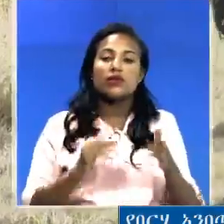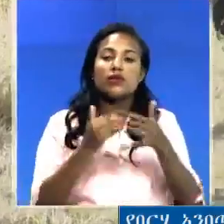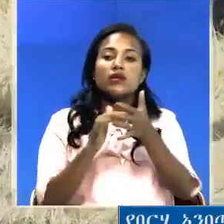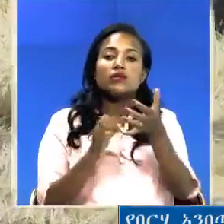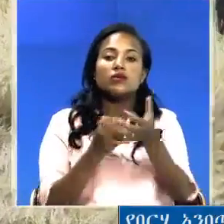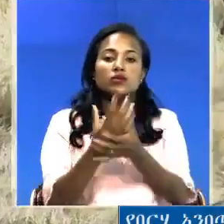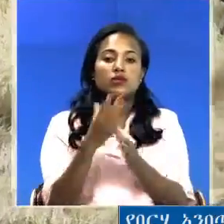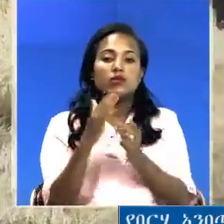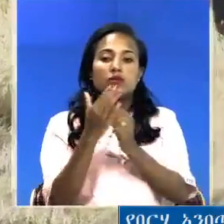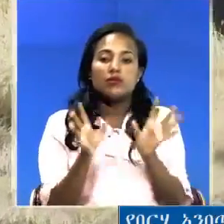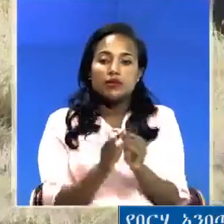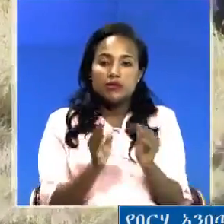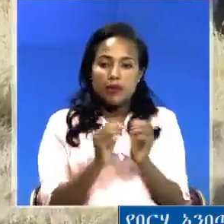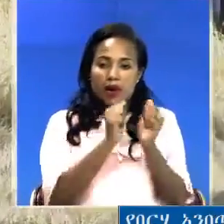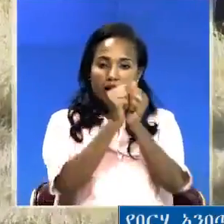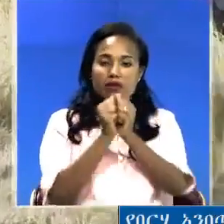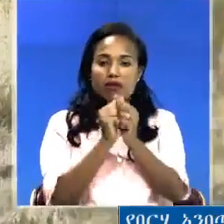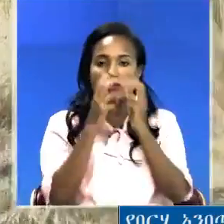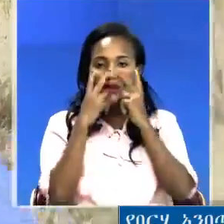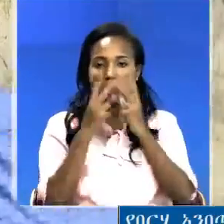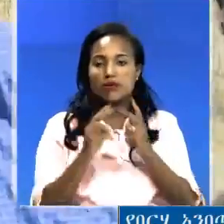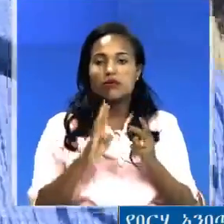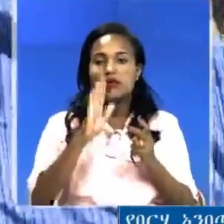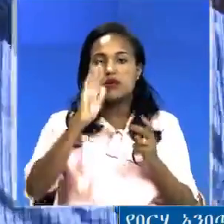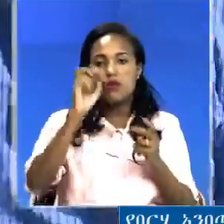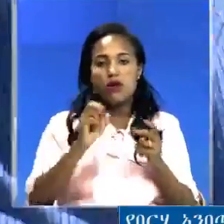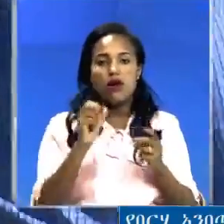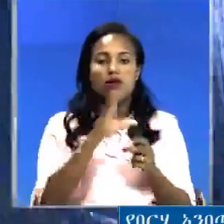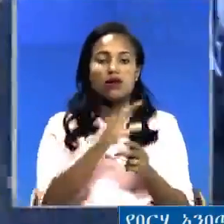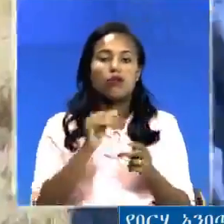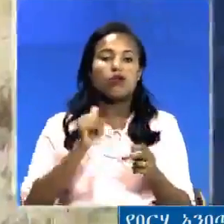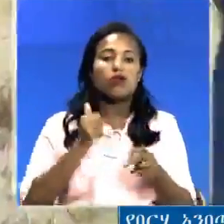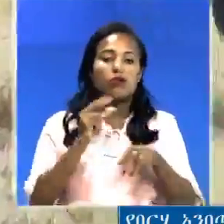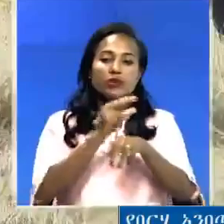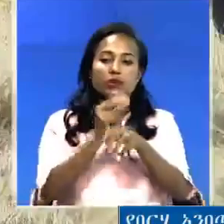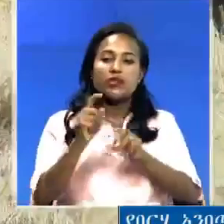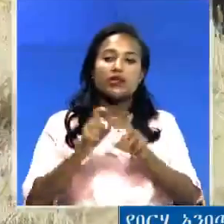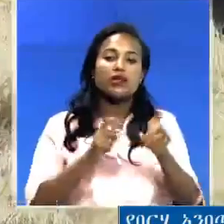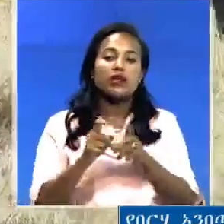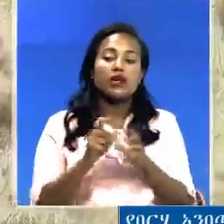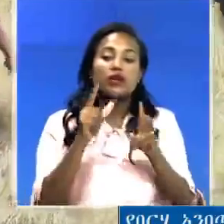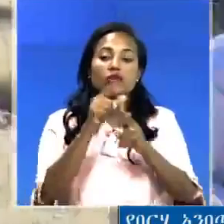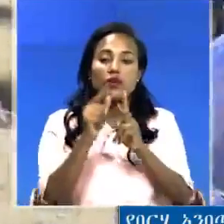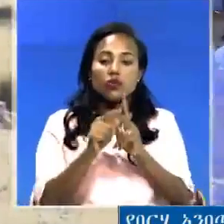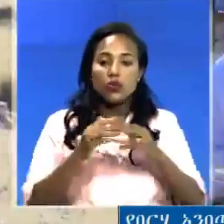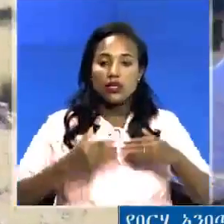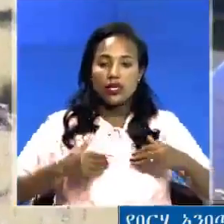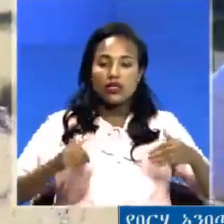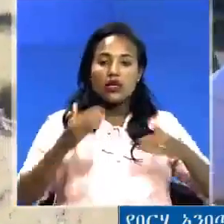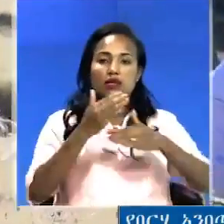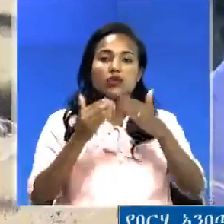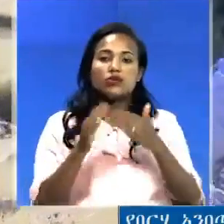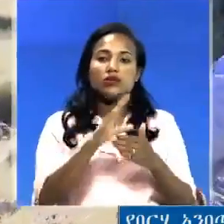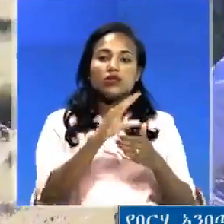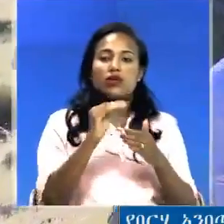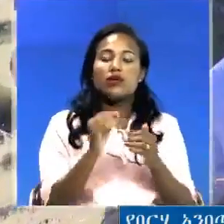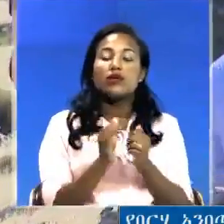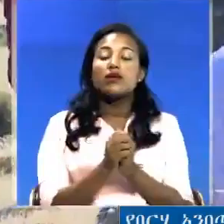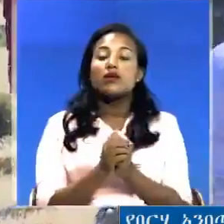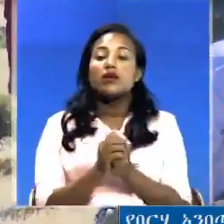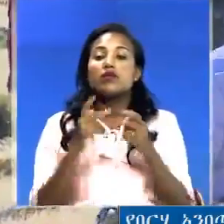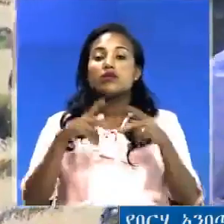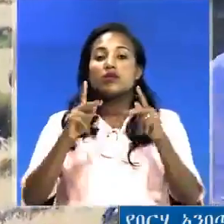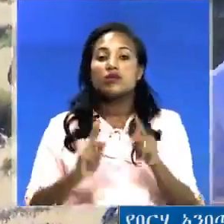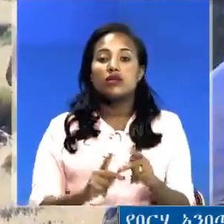በመሰብሰብ አጋርነታቸውን ያሳዩ በሰሜን ሸዋ ዞንና ከኦሮሞ ብሔረሰብ አስተዳደር የተውጣጡ የወጣት አደረጃጀቶችና አመራሮች ለአርሶ አደሩ